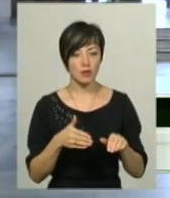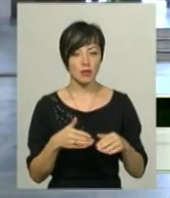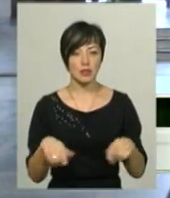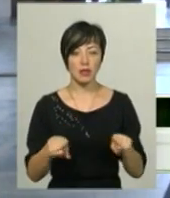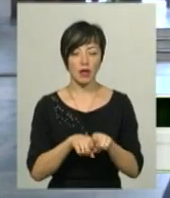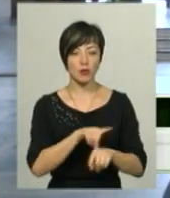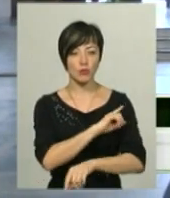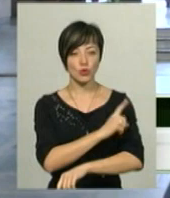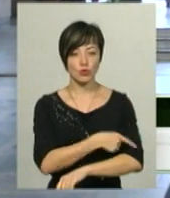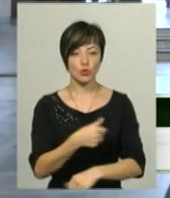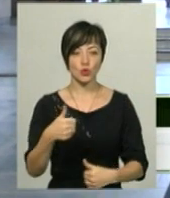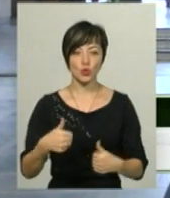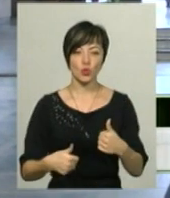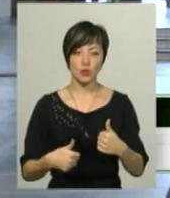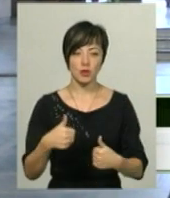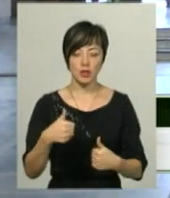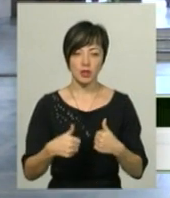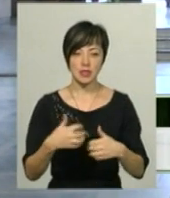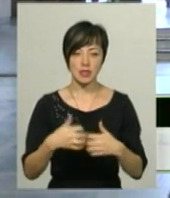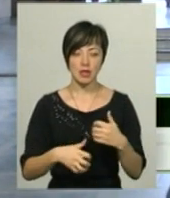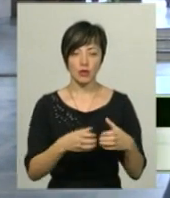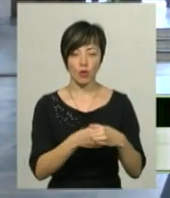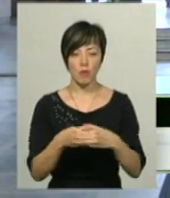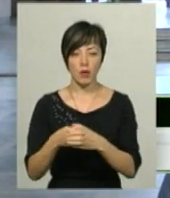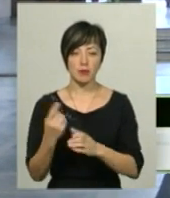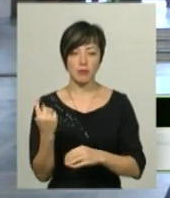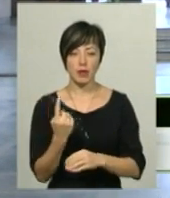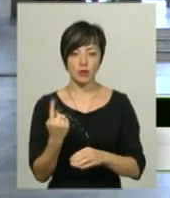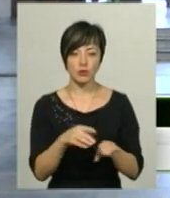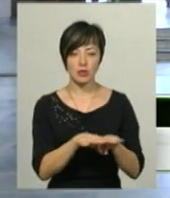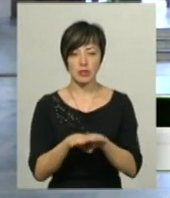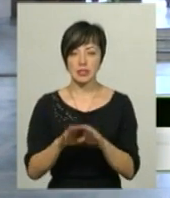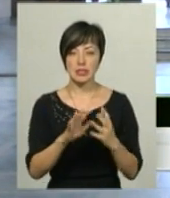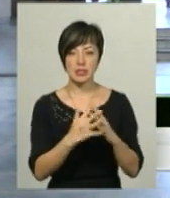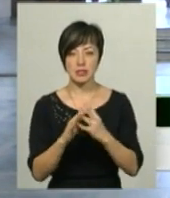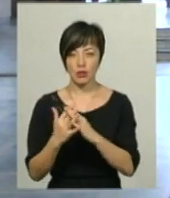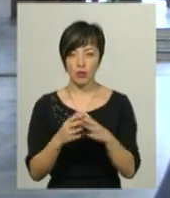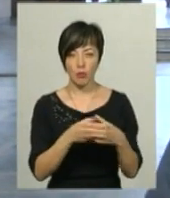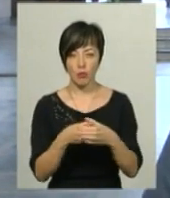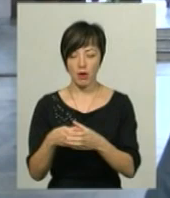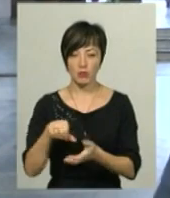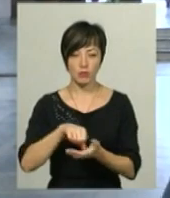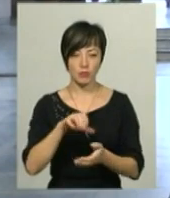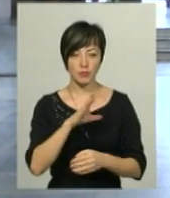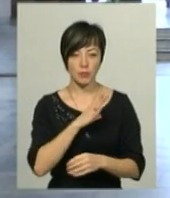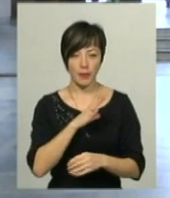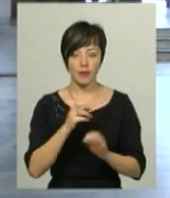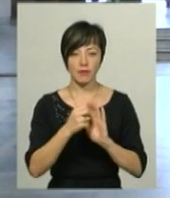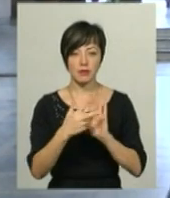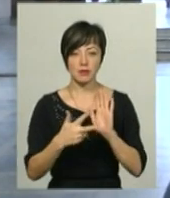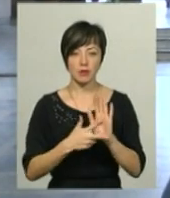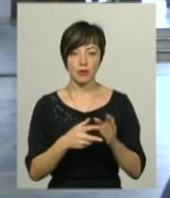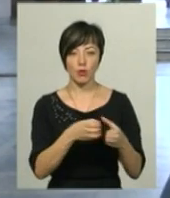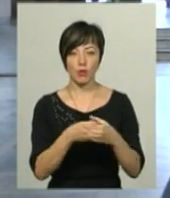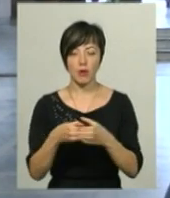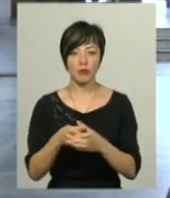такий потужний турнір серед команд першої ліги, це сільські команди, в які прийняли участь 18 команд.